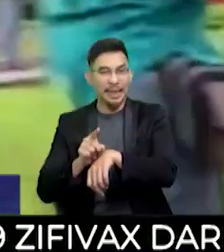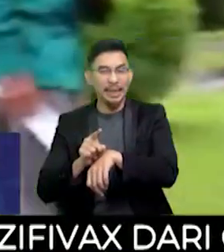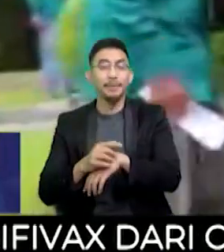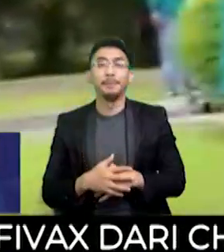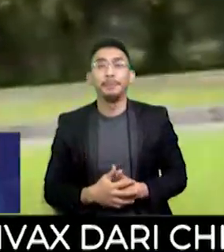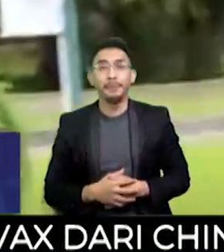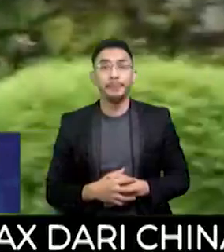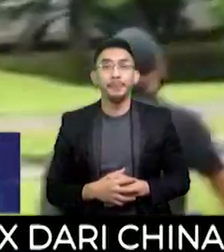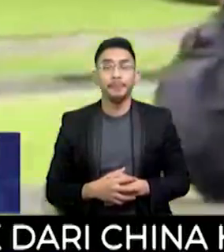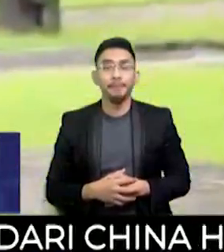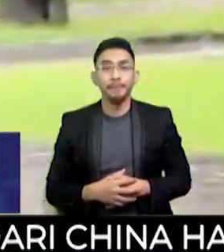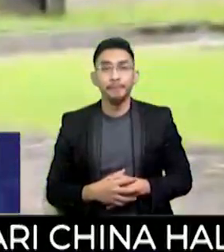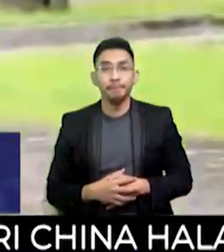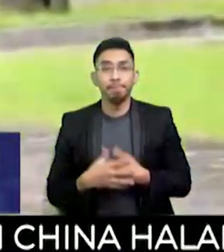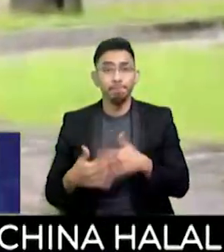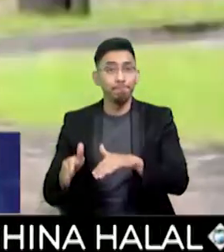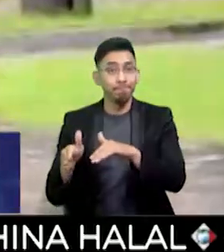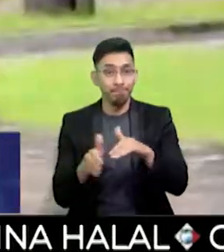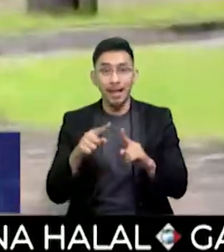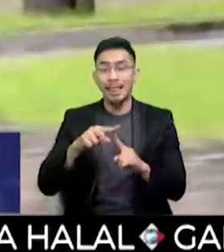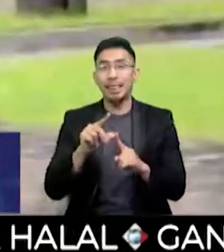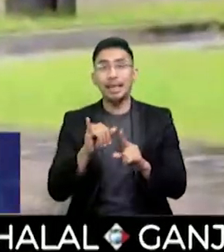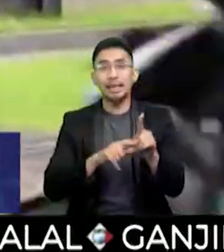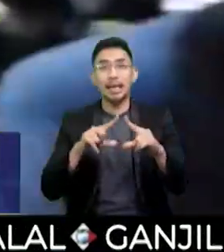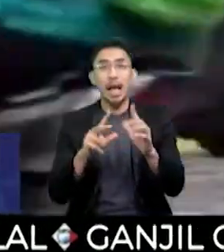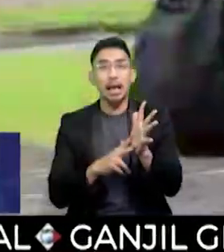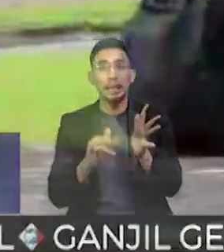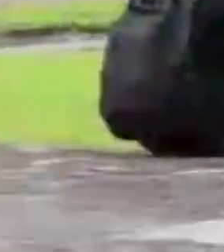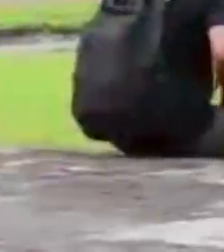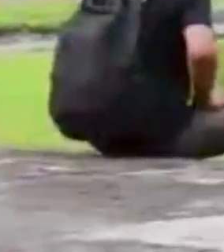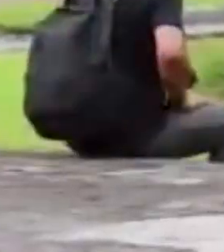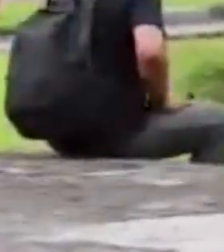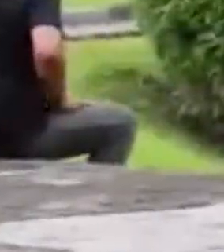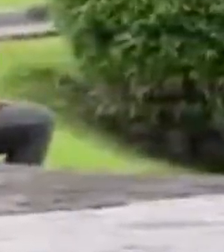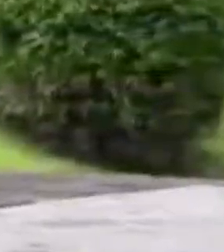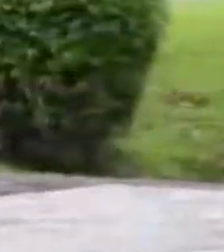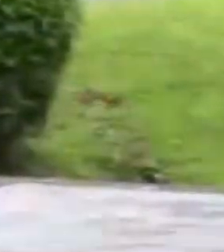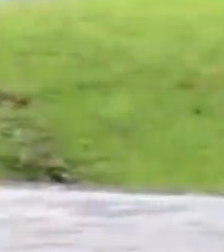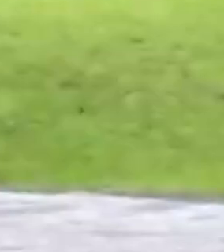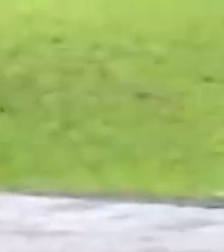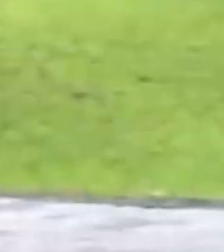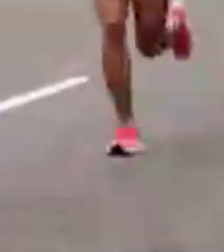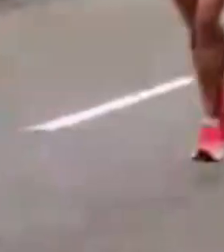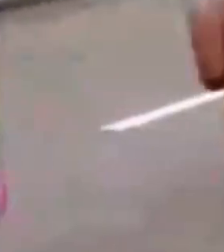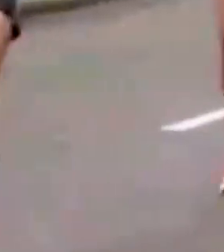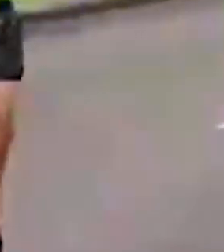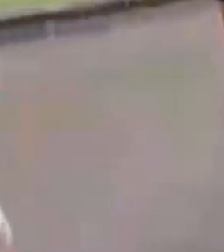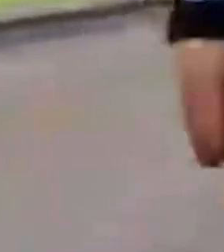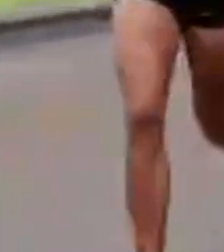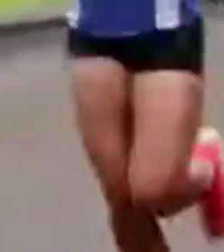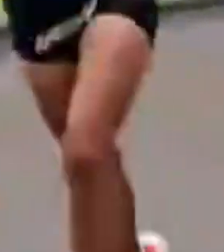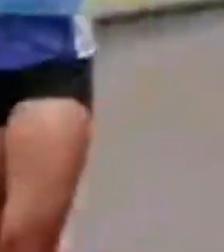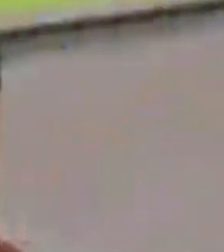Odekta berhasil mencapai finish dengan catatan waktu 2 jam 48 menit dan 46 detik. Sedangkan